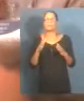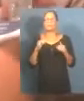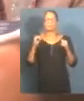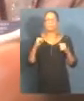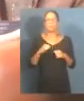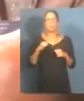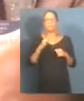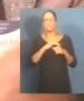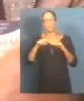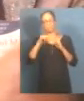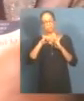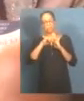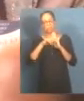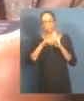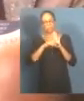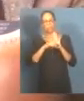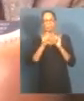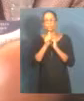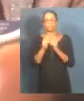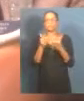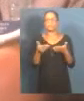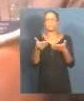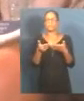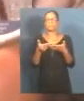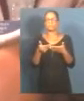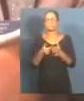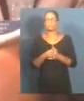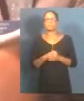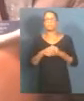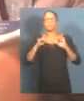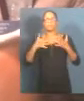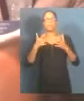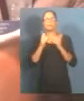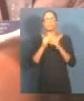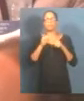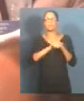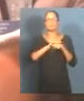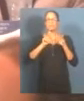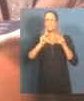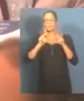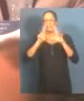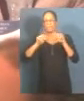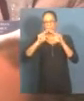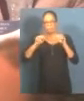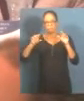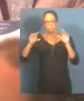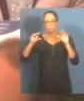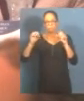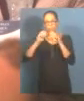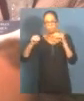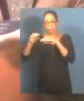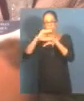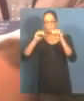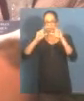cas que nous prenions des mesures qui correspondent aux situations que, par la pédagogie politique, nous voulons expliquer à la population et